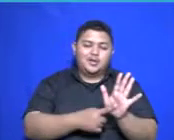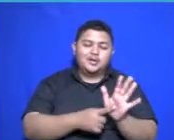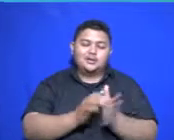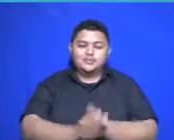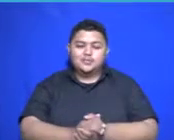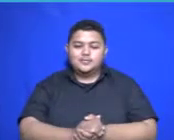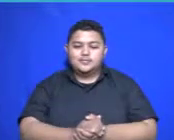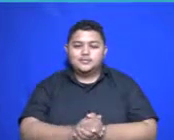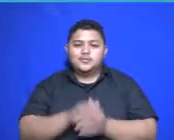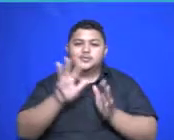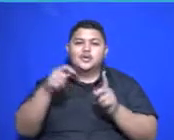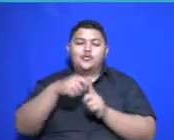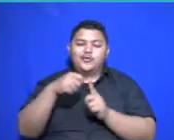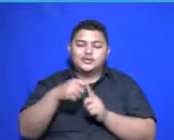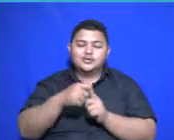ada 9 konferensi,